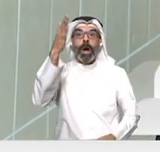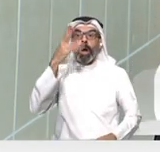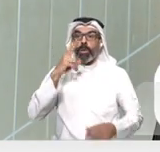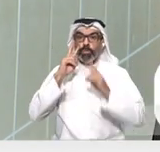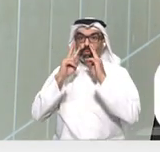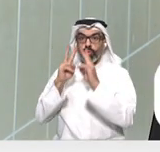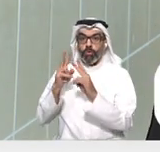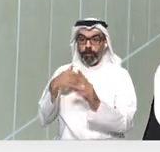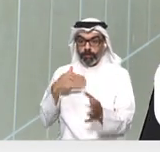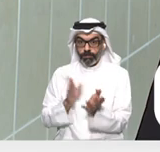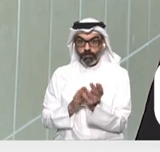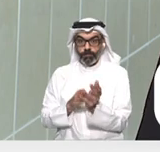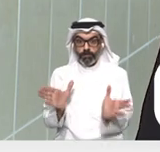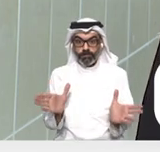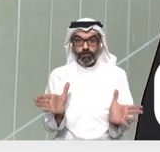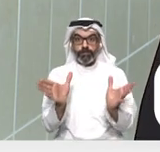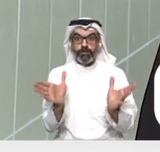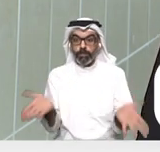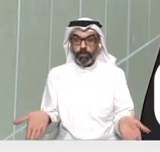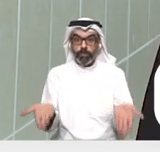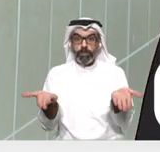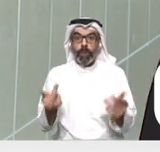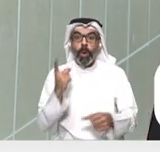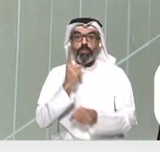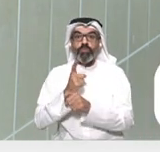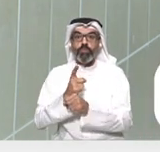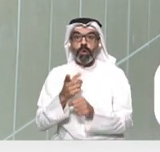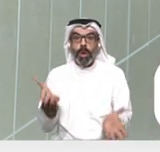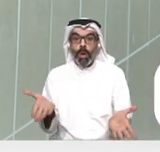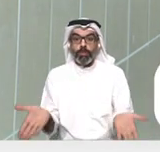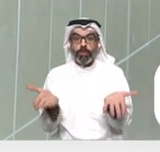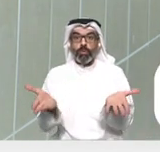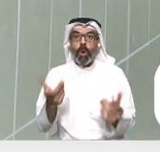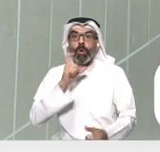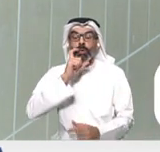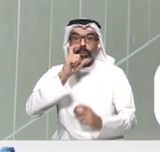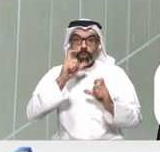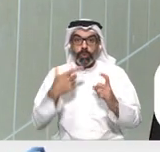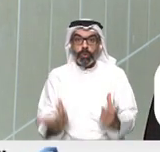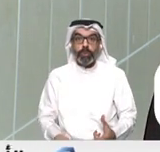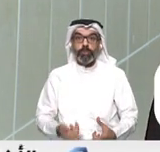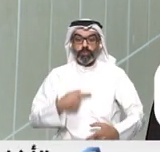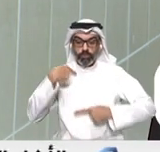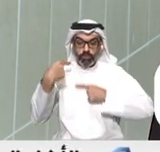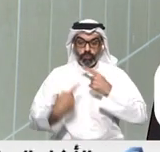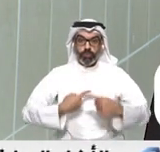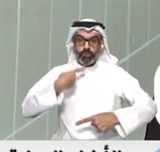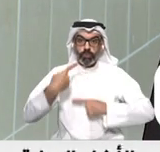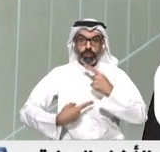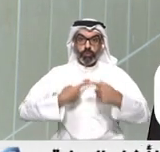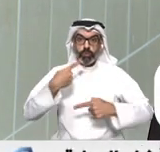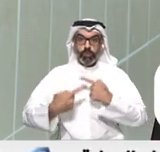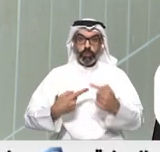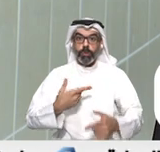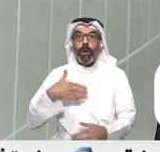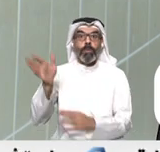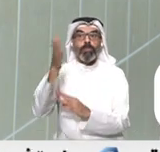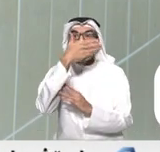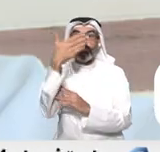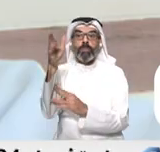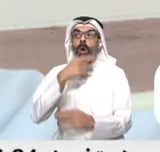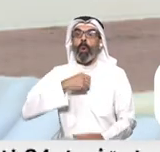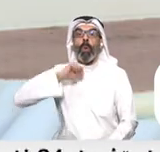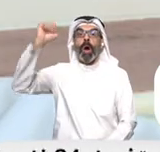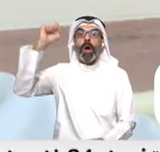التشجيع من الطالبات من المعلمات للطالبات في تشجيع المستمر والحماس في أداء تحية العلم في طابور